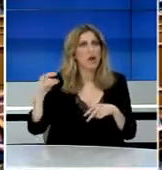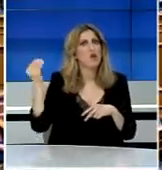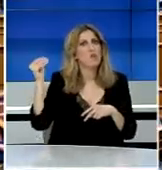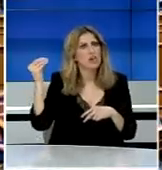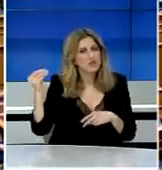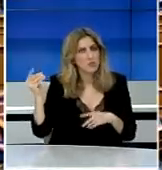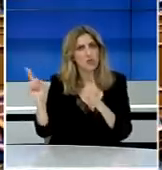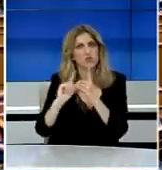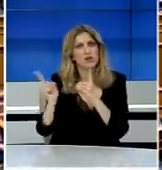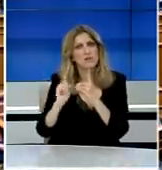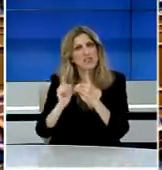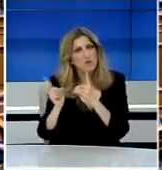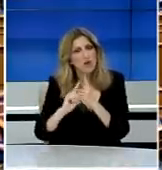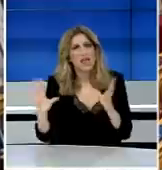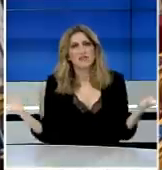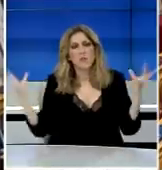μεταφορές.